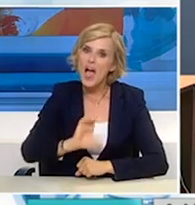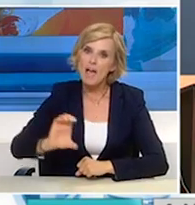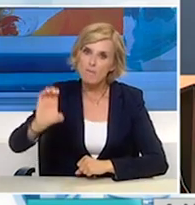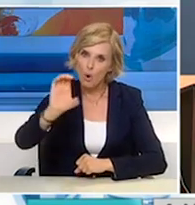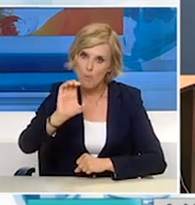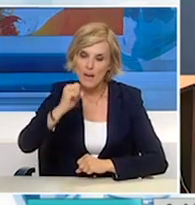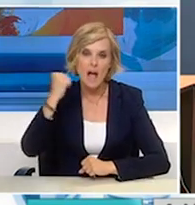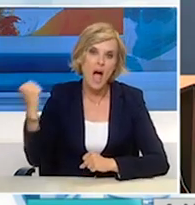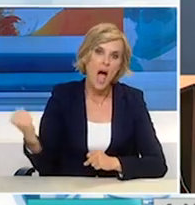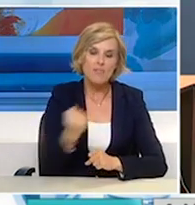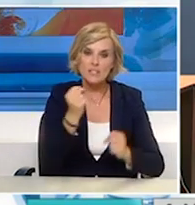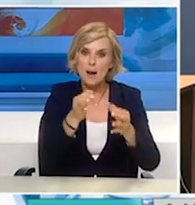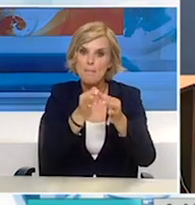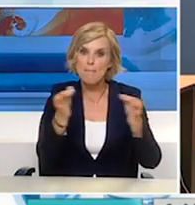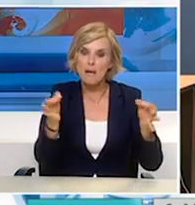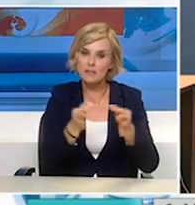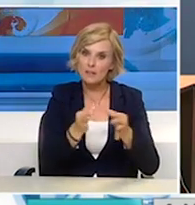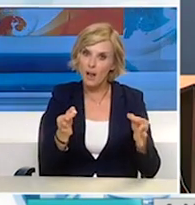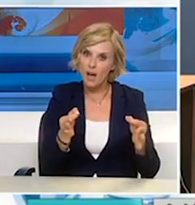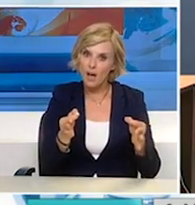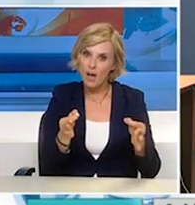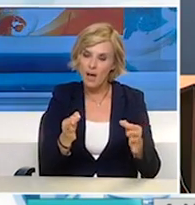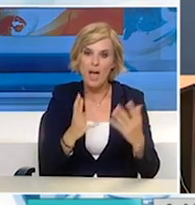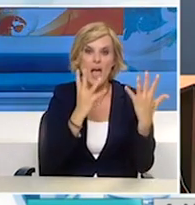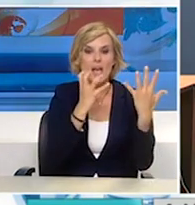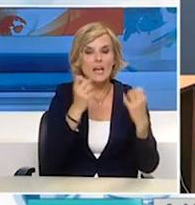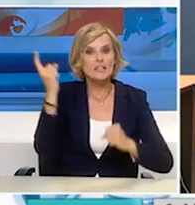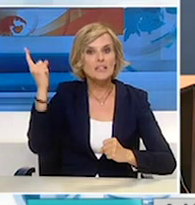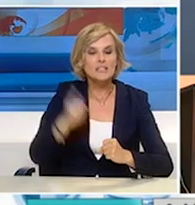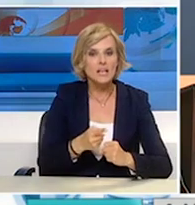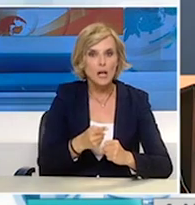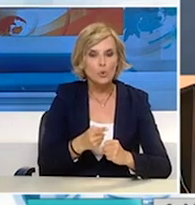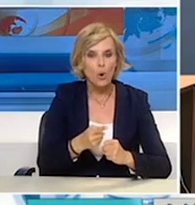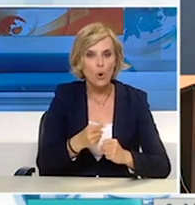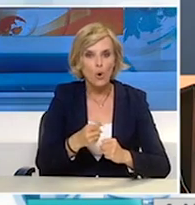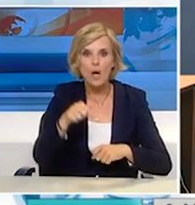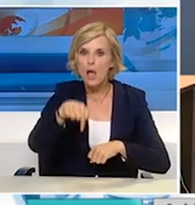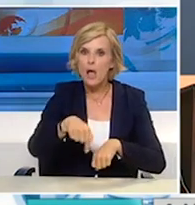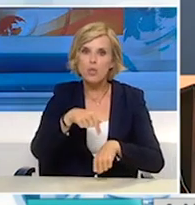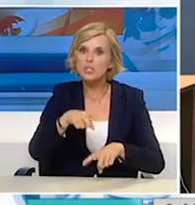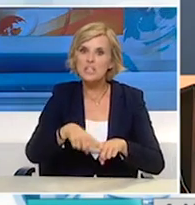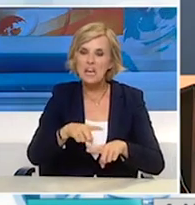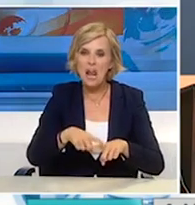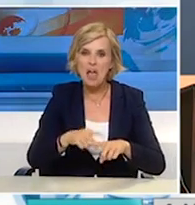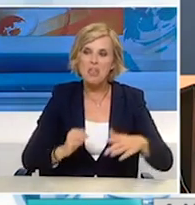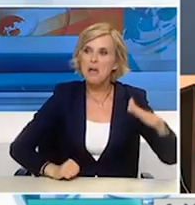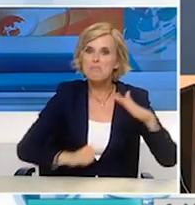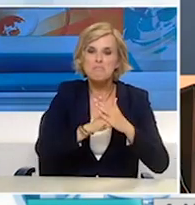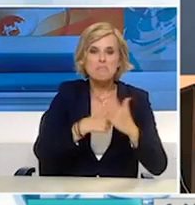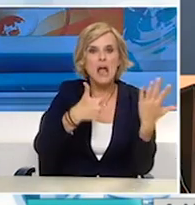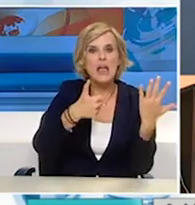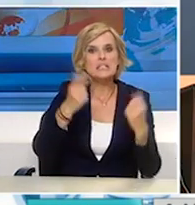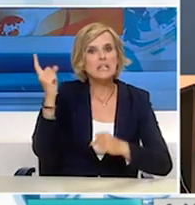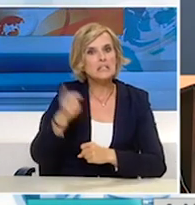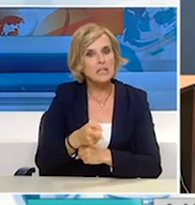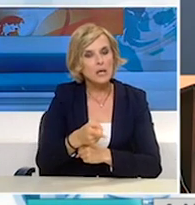της πανδημίας της COVID-19 έφτασε έως και το 90%, την ώρα που στην Ελλάδα δεν ξεπέρασε το 60%. Μήπως